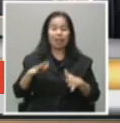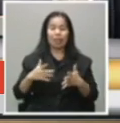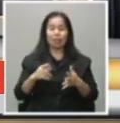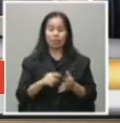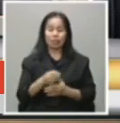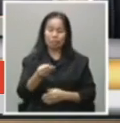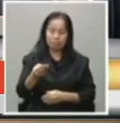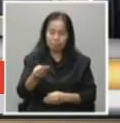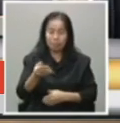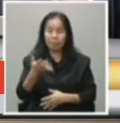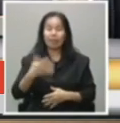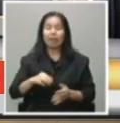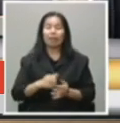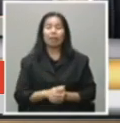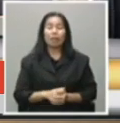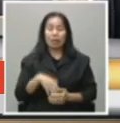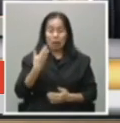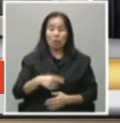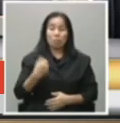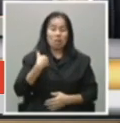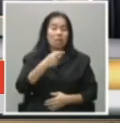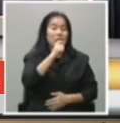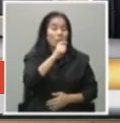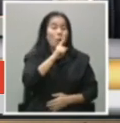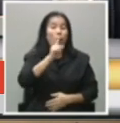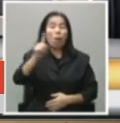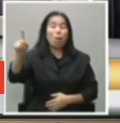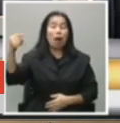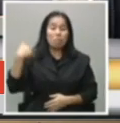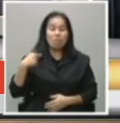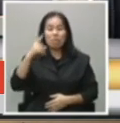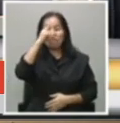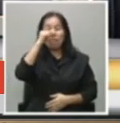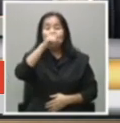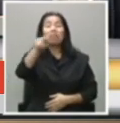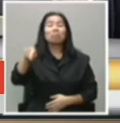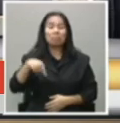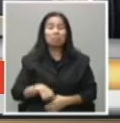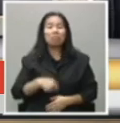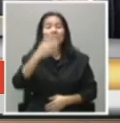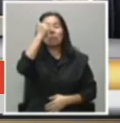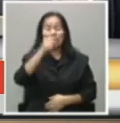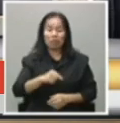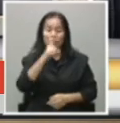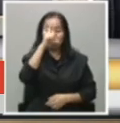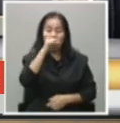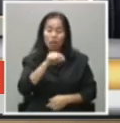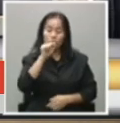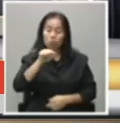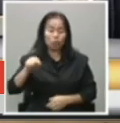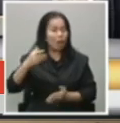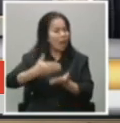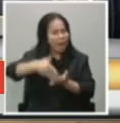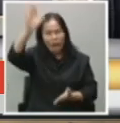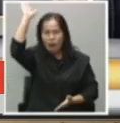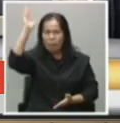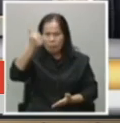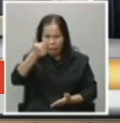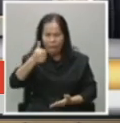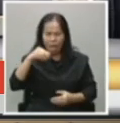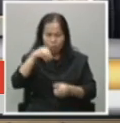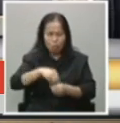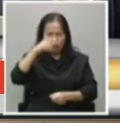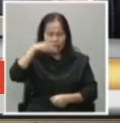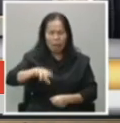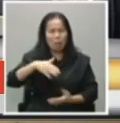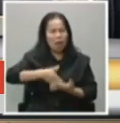นตรีโดยตรงท่านก็ไปสัมภาษณ์ด่าว่าพวกฝรั่งจุดนี่ต้องไล่ออกนอกประเทศเป็น